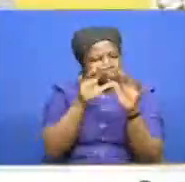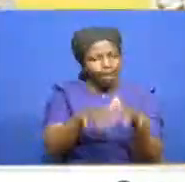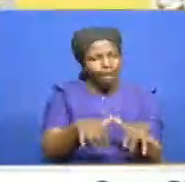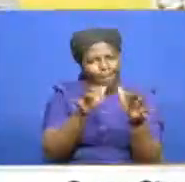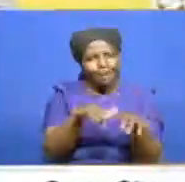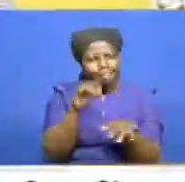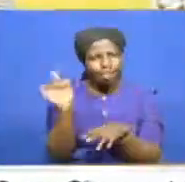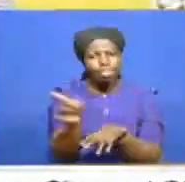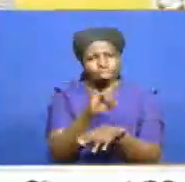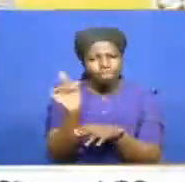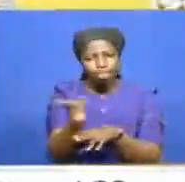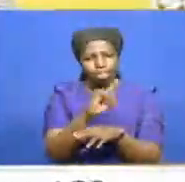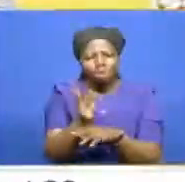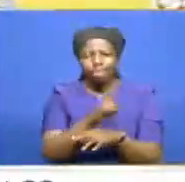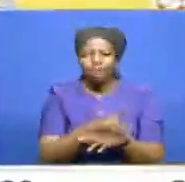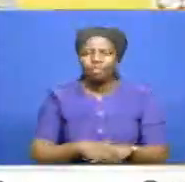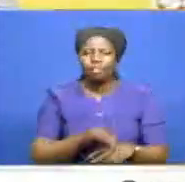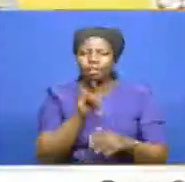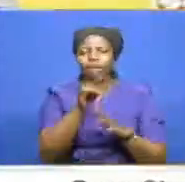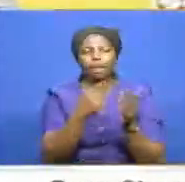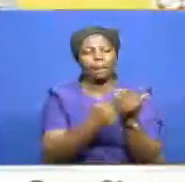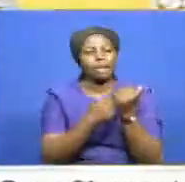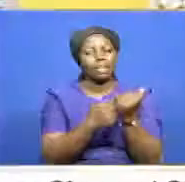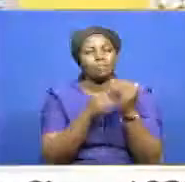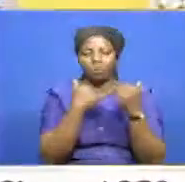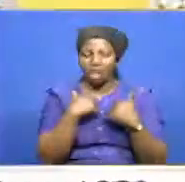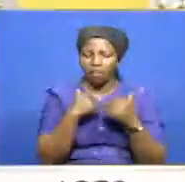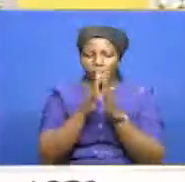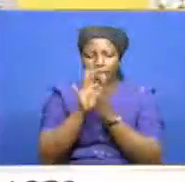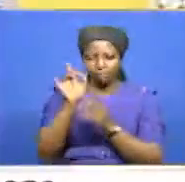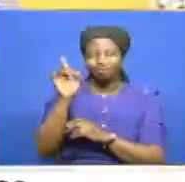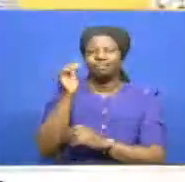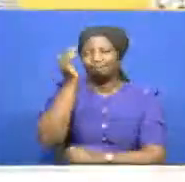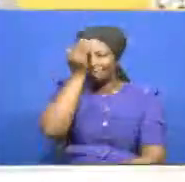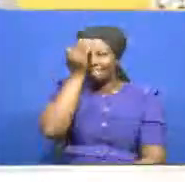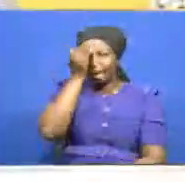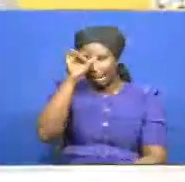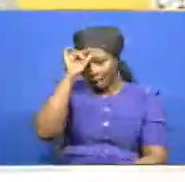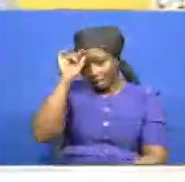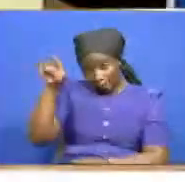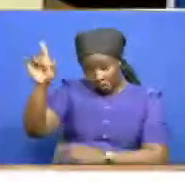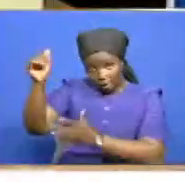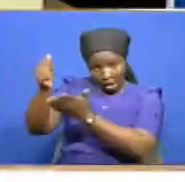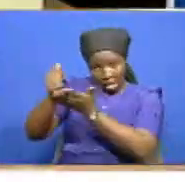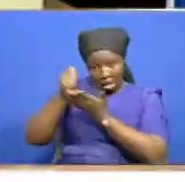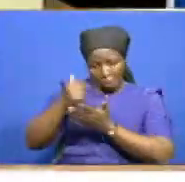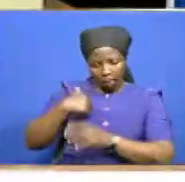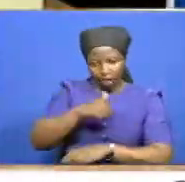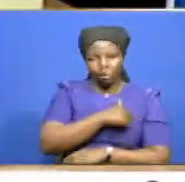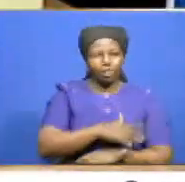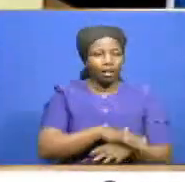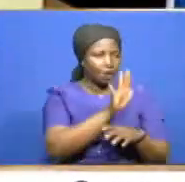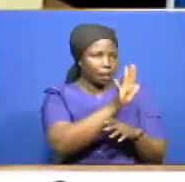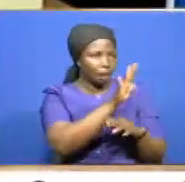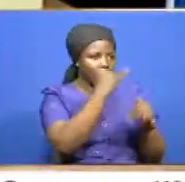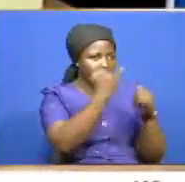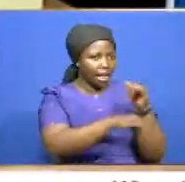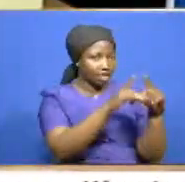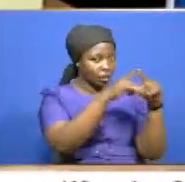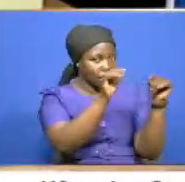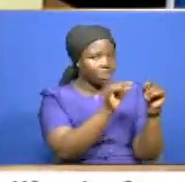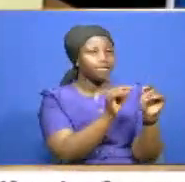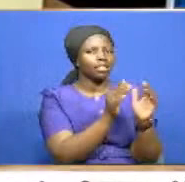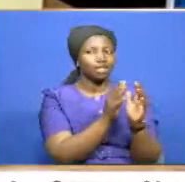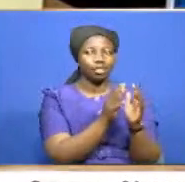is a partnership we have with the Israeli government and they're still assisting us. Neno lako la mwisho labda kwa